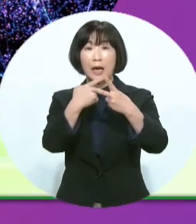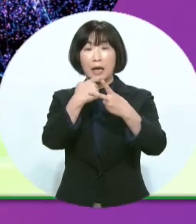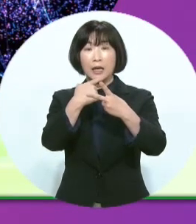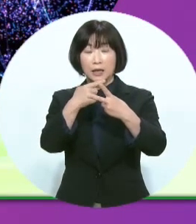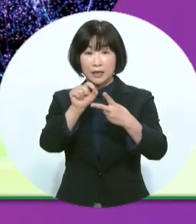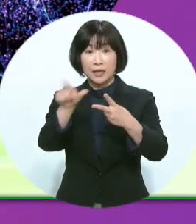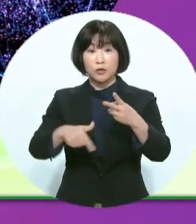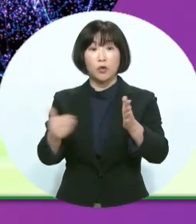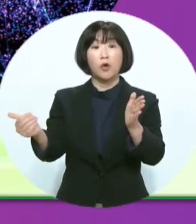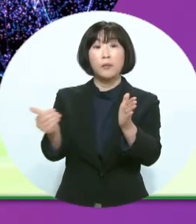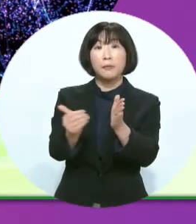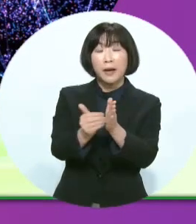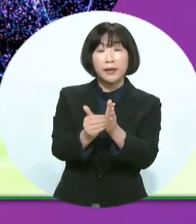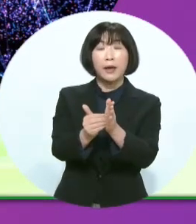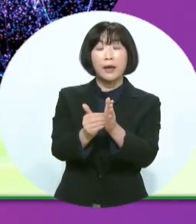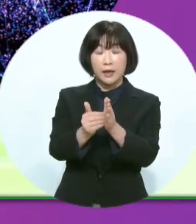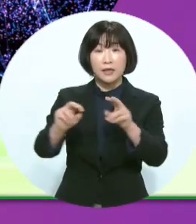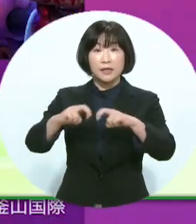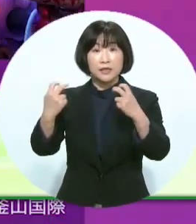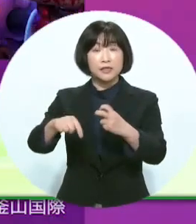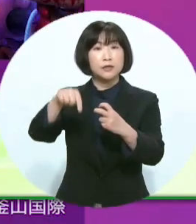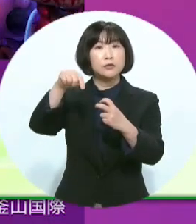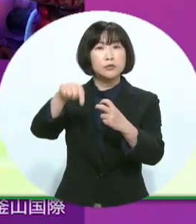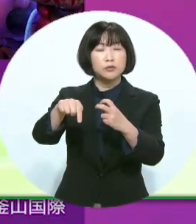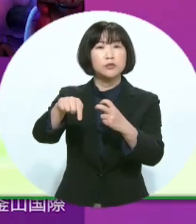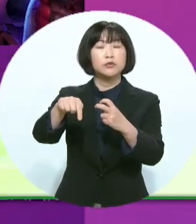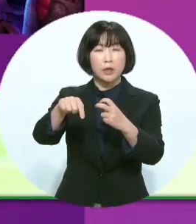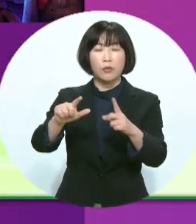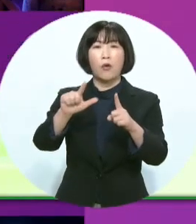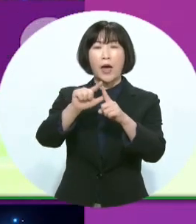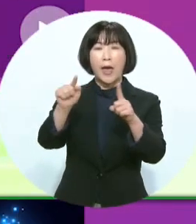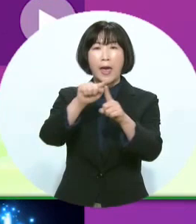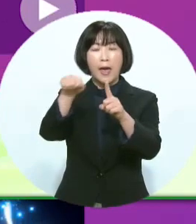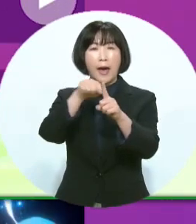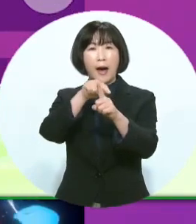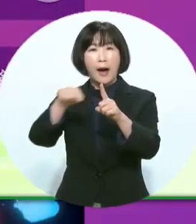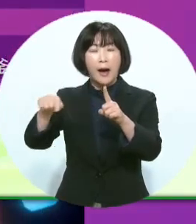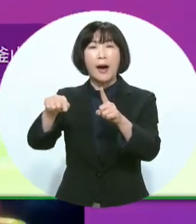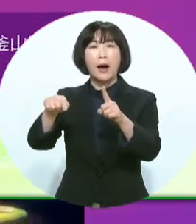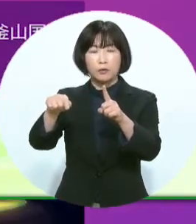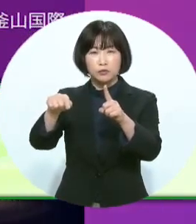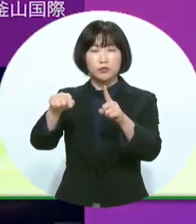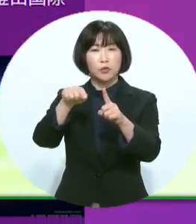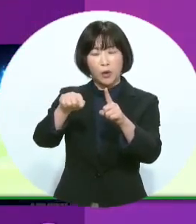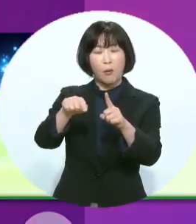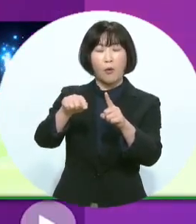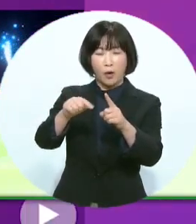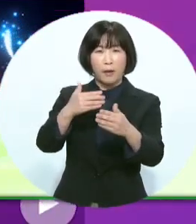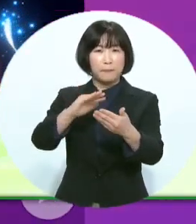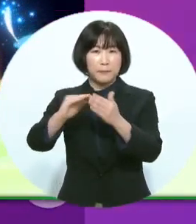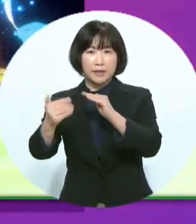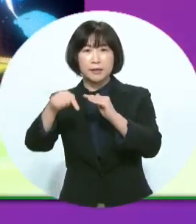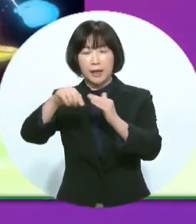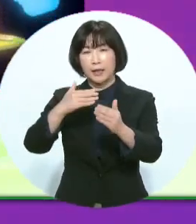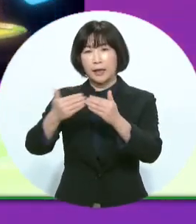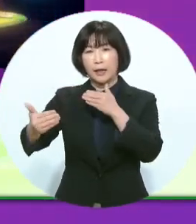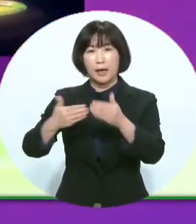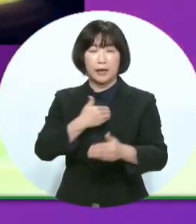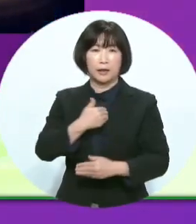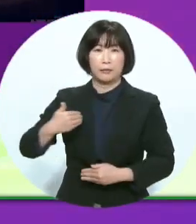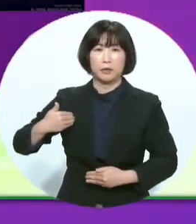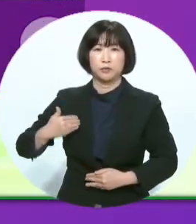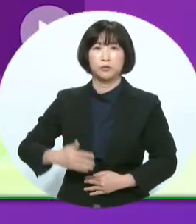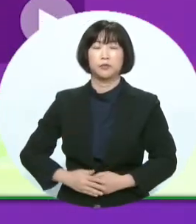市体験を創造せよをテーマにクリエイターが制作した AR 作品を街中で体験できます。